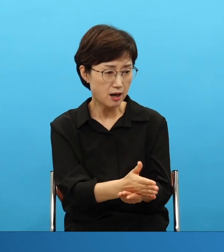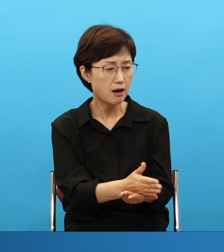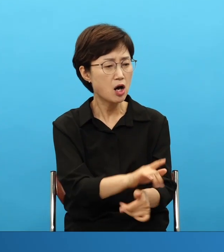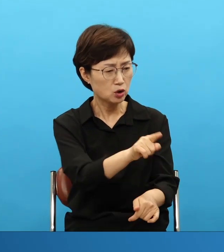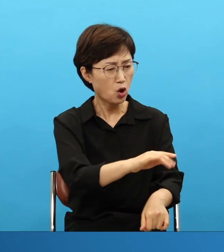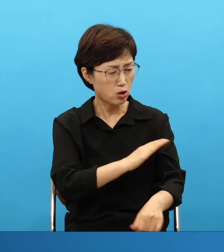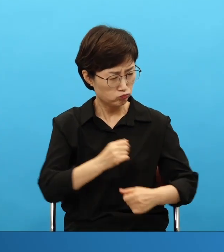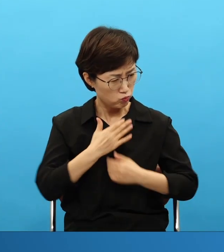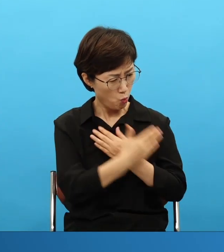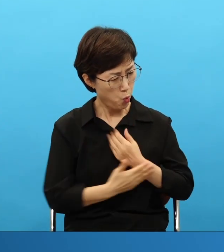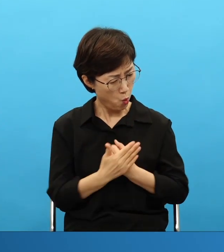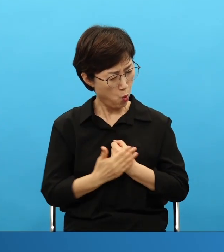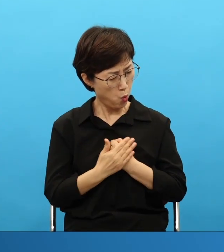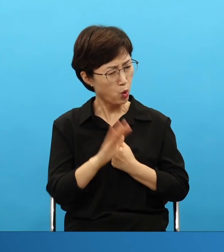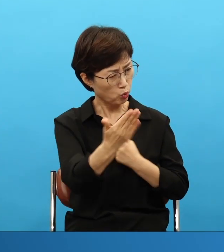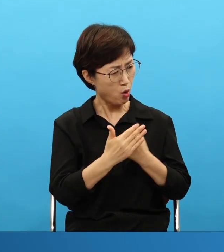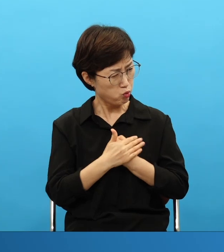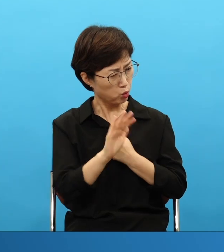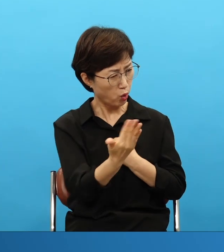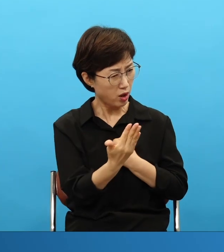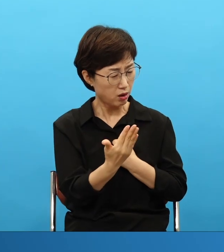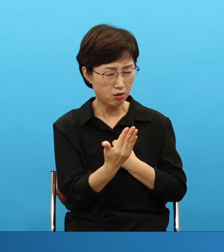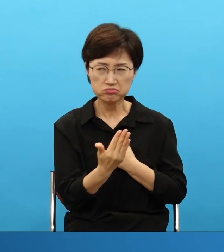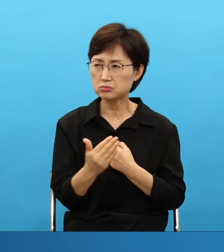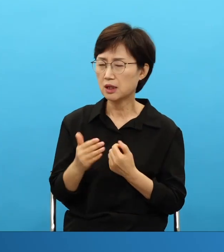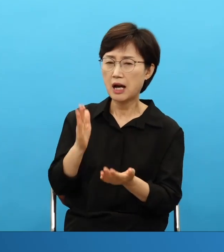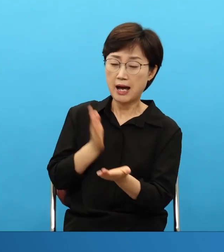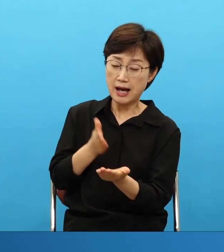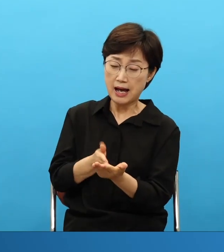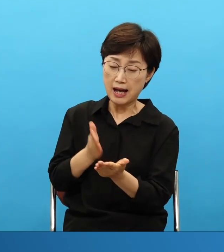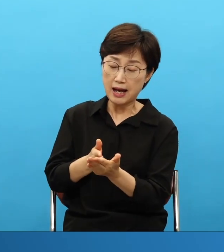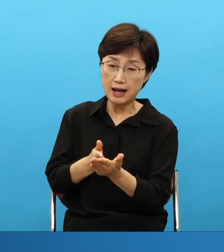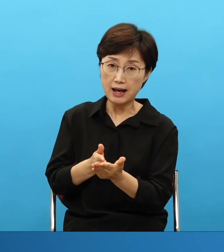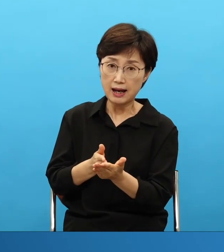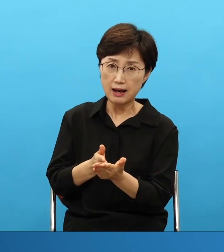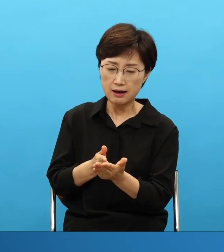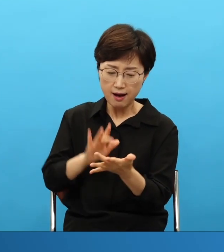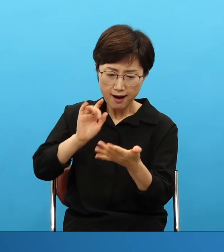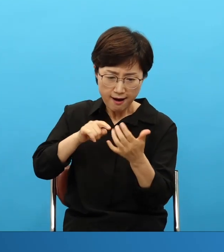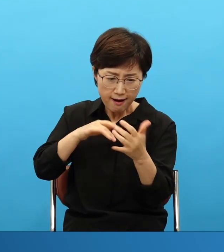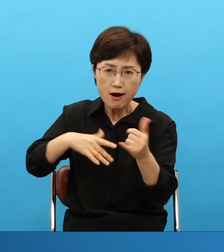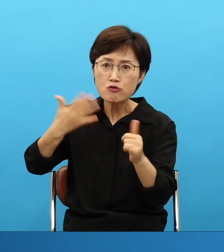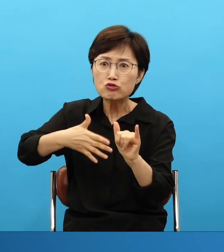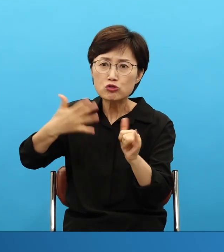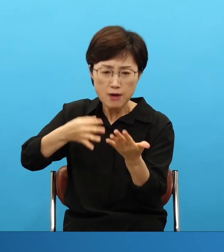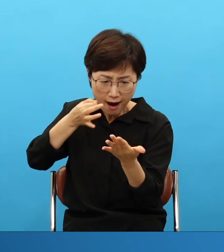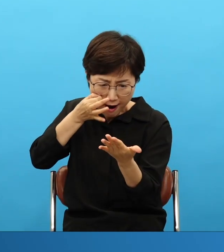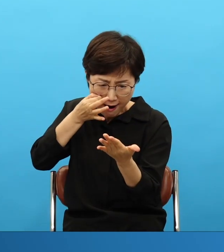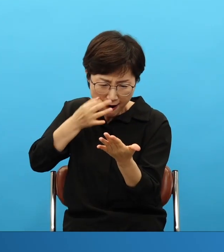돼 있 나만 고생하지 마시고 있는 거 다